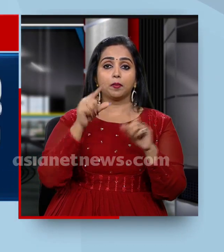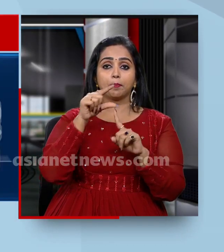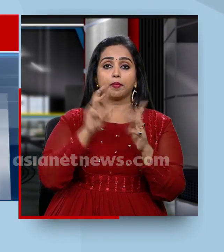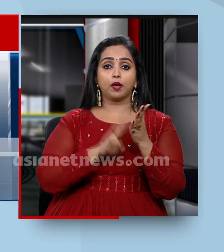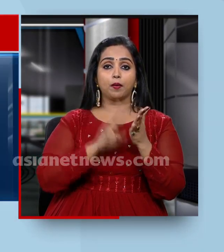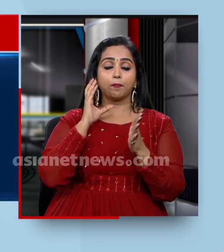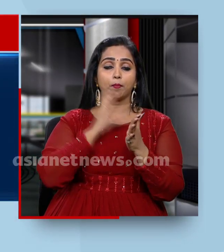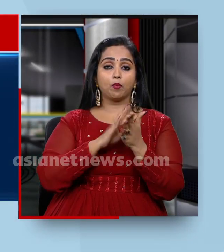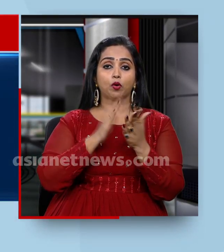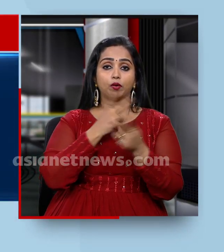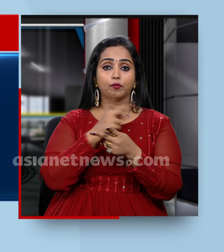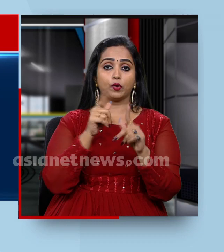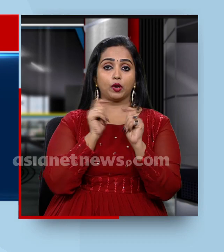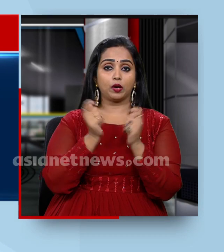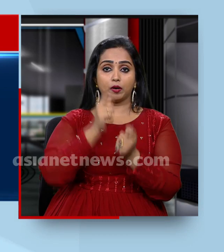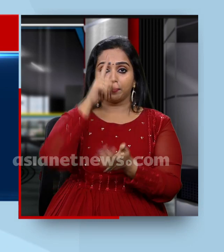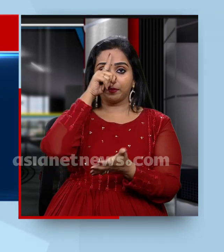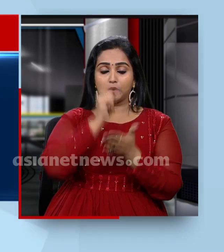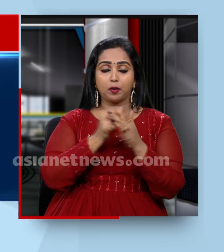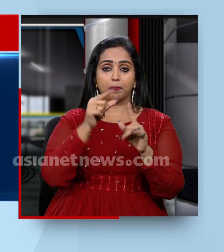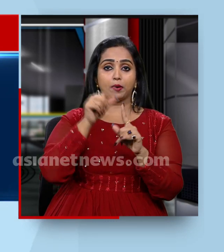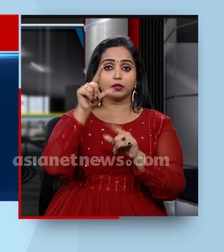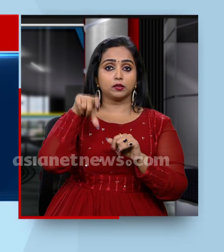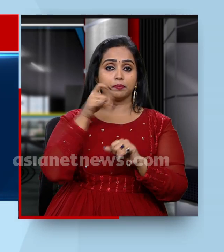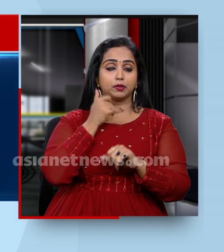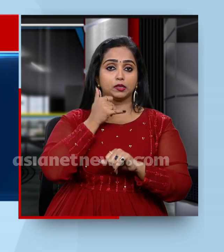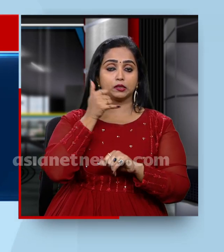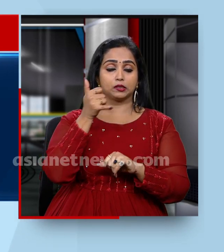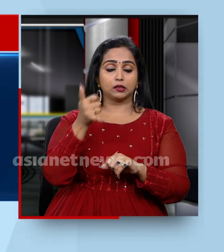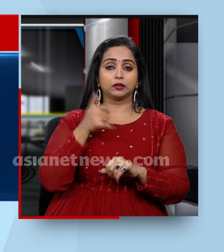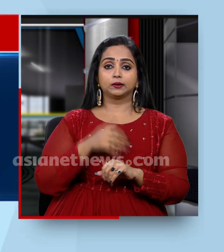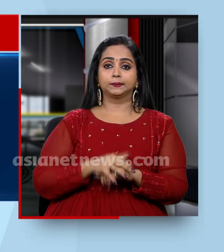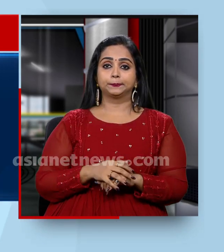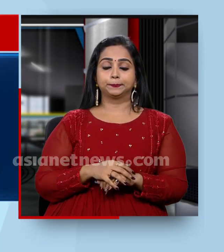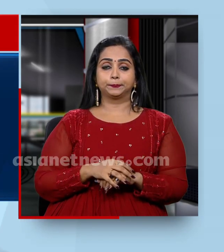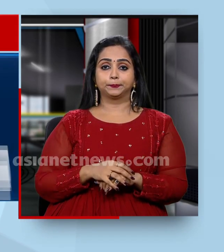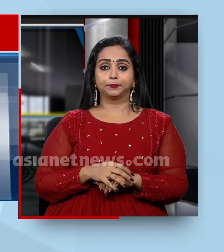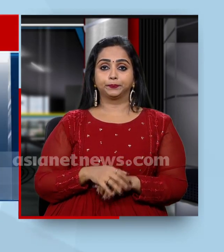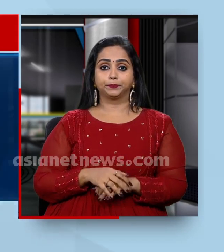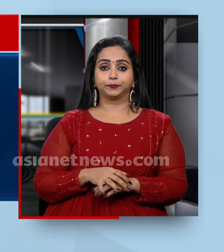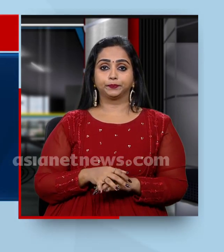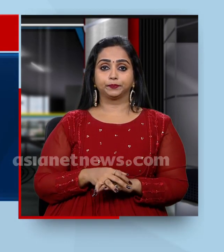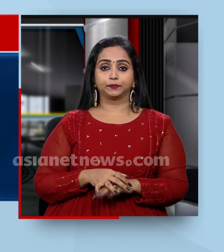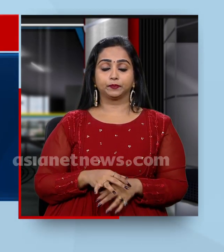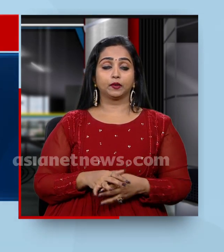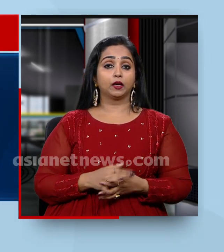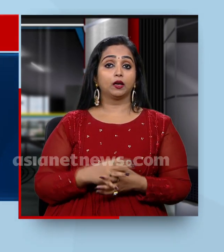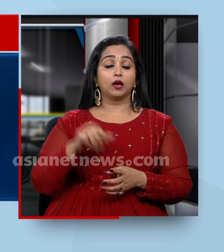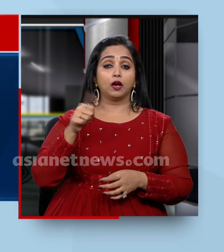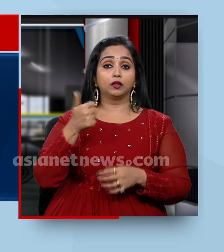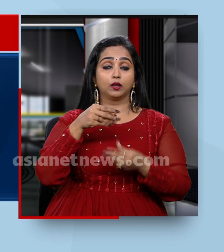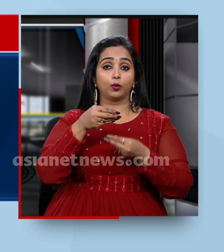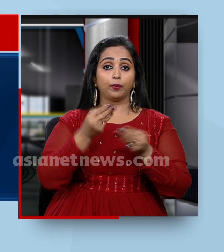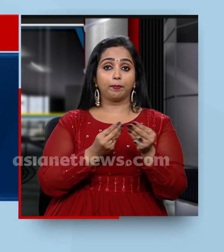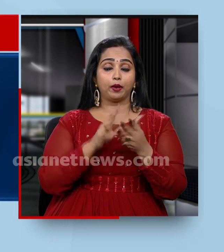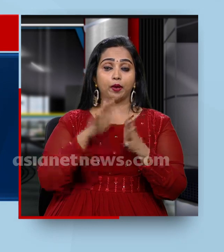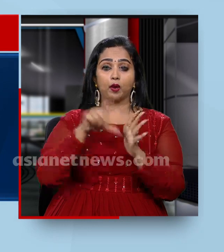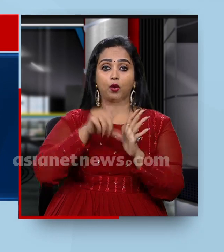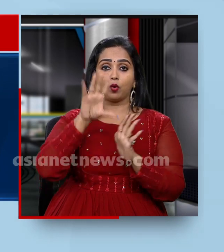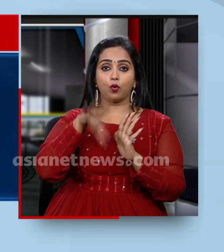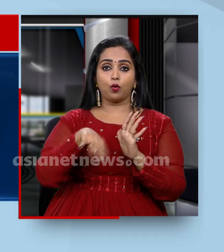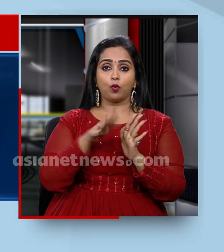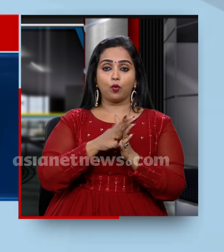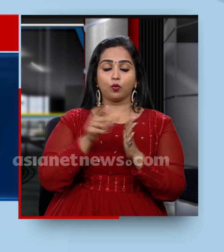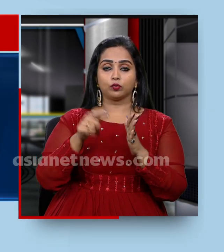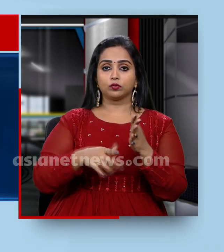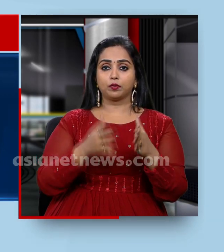ചേർന്ന സമിതിയാണ് തീരുമാനിക്കുക. പ്രശാന്ത് രഘുവംശം വിവരങ്ങളുമായി ചേരുന്നു. പ്രശാന്ത്, മറ്റൊരു സുപ്രധാന ബിൽ കൂടി ഇപ്പോൾ ലോക്സഭ കടക്കുന്നു, എന്താണ്